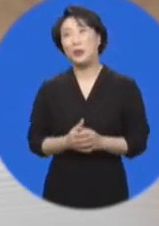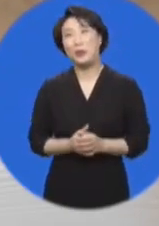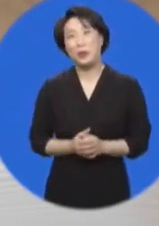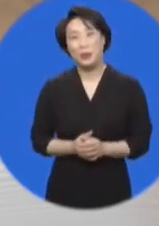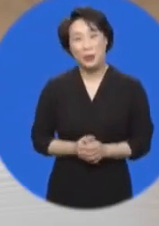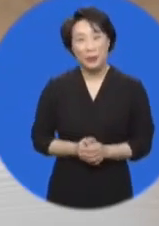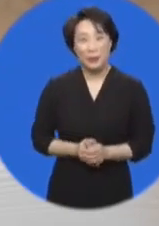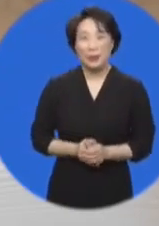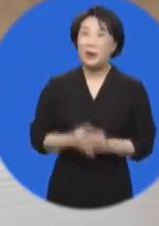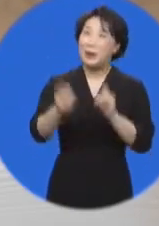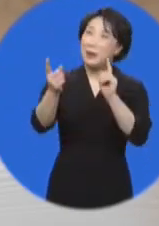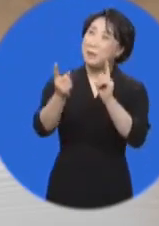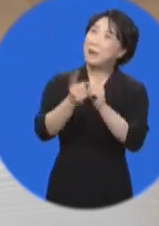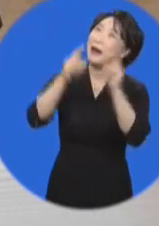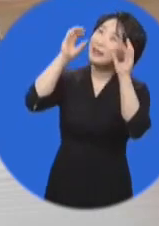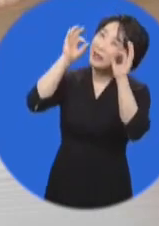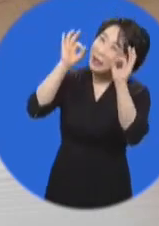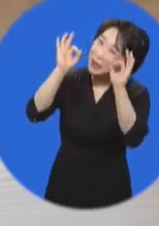않도록